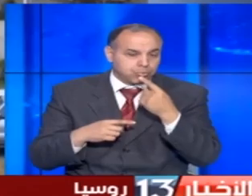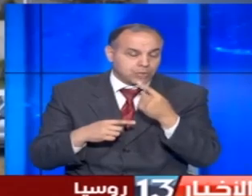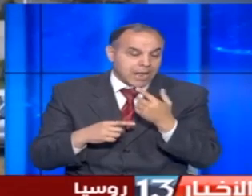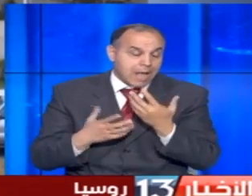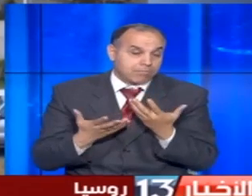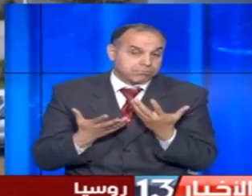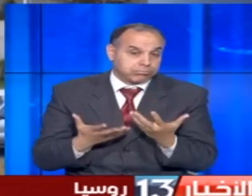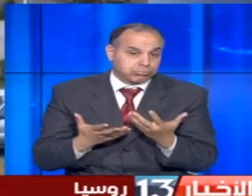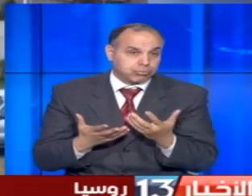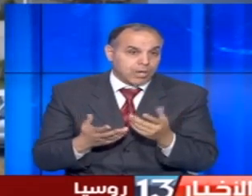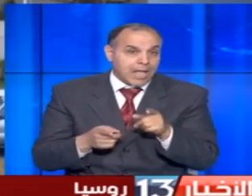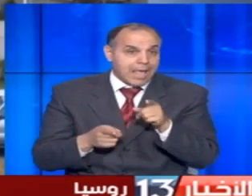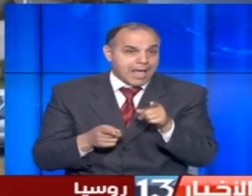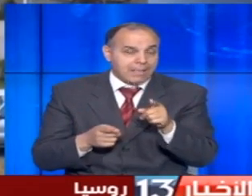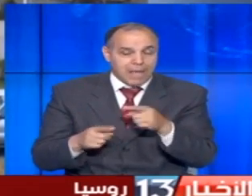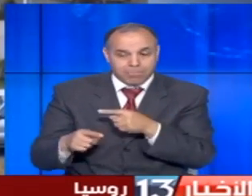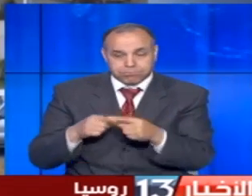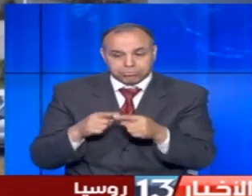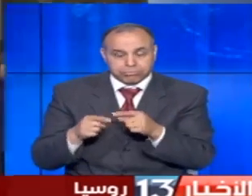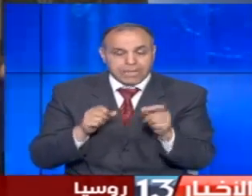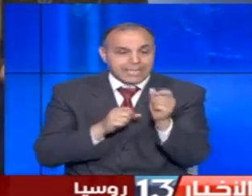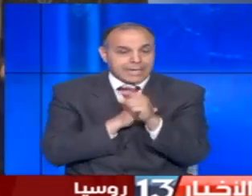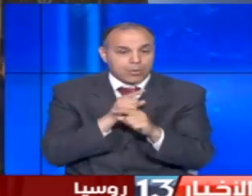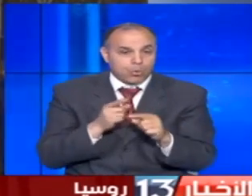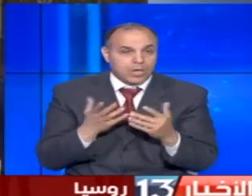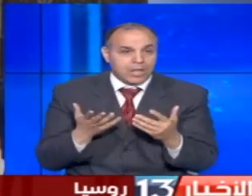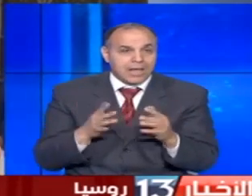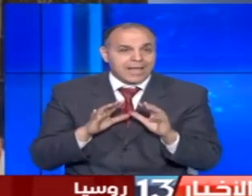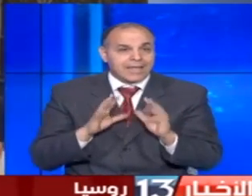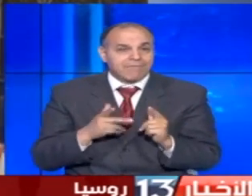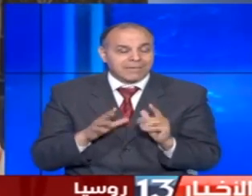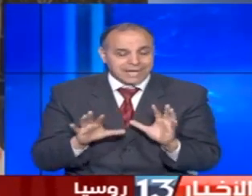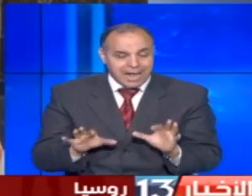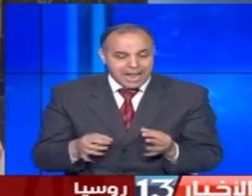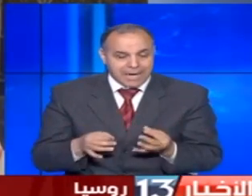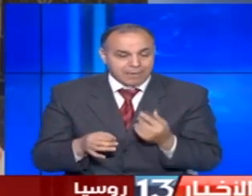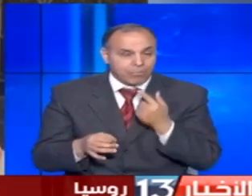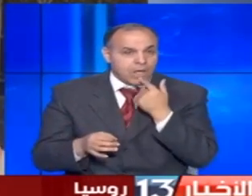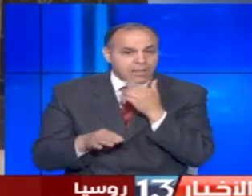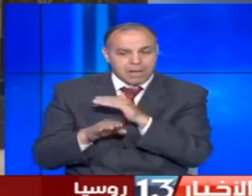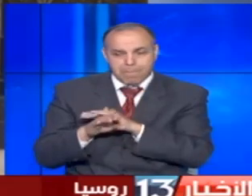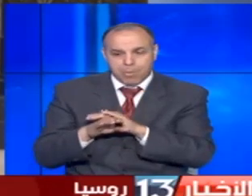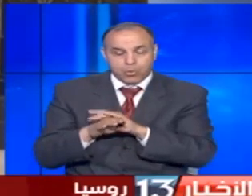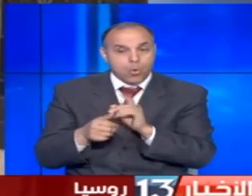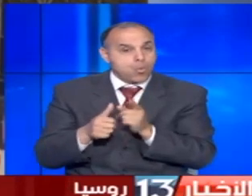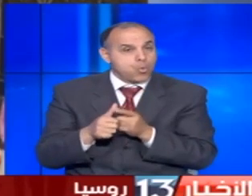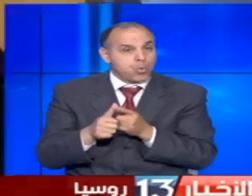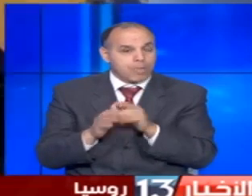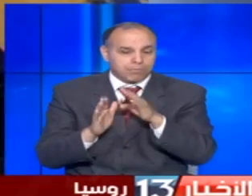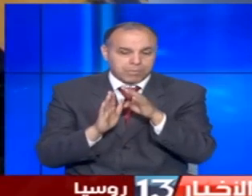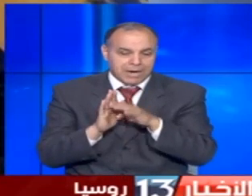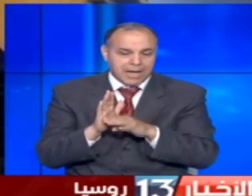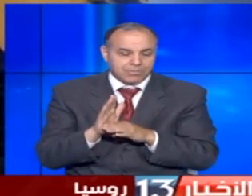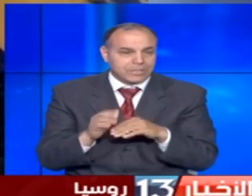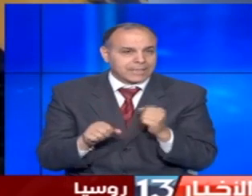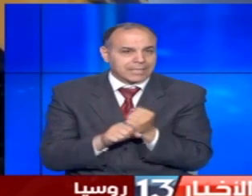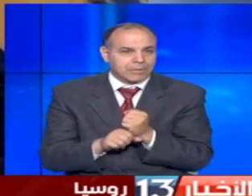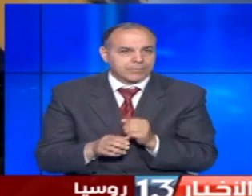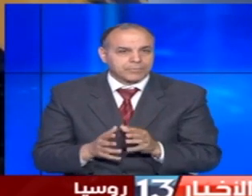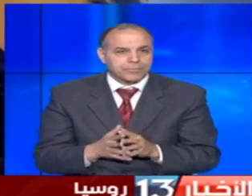يوري اوشاكوف ان الخلاف النووي وكيفيه حله سيكون الموضوع الرئيسي على جدول